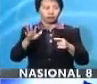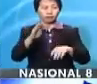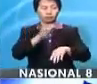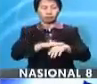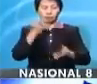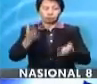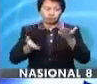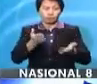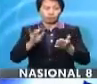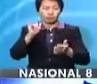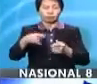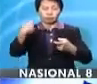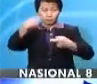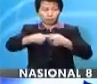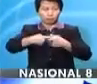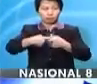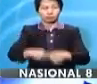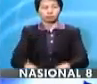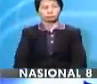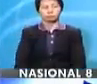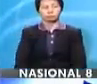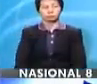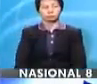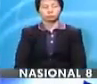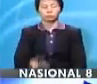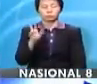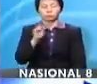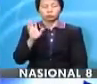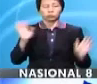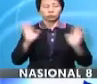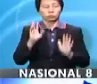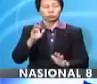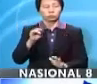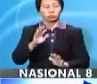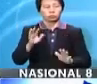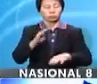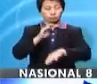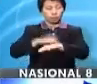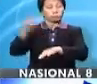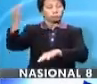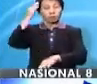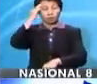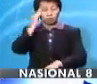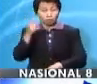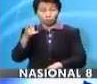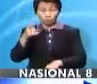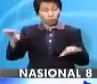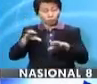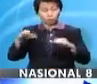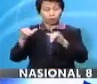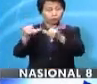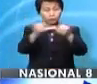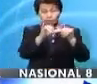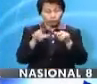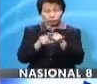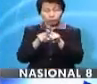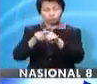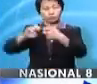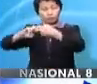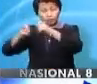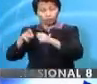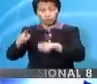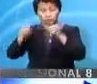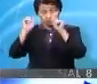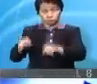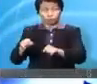isu-isu yang berkaitan dengan saya lihat zaman Tun Mahathir, apakah dia membuat standard yang sama? Kalau ada masalah, dia